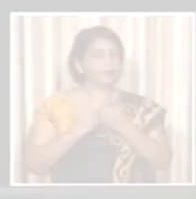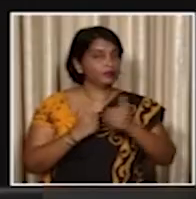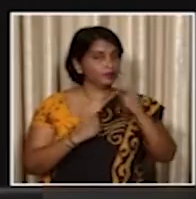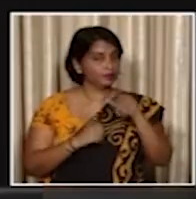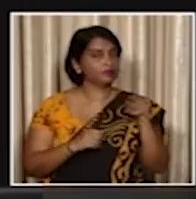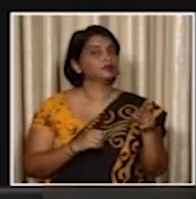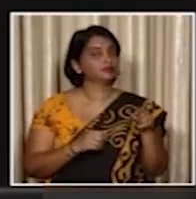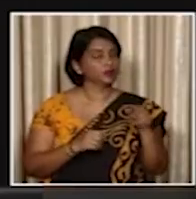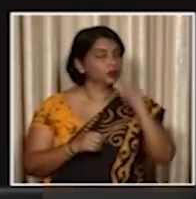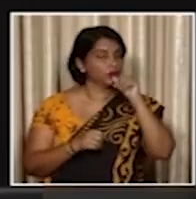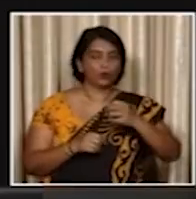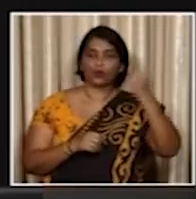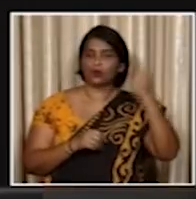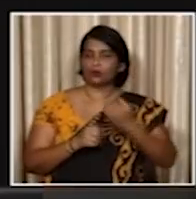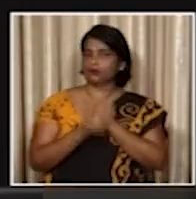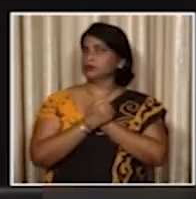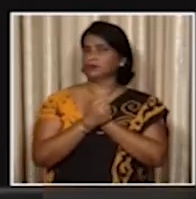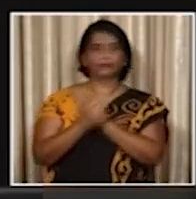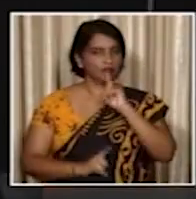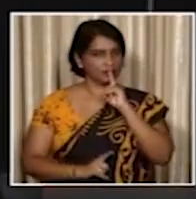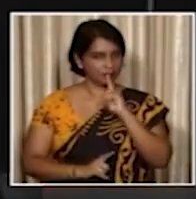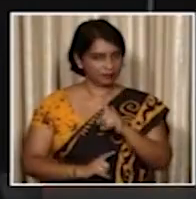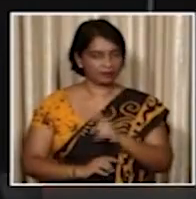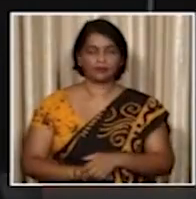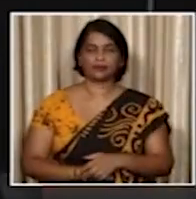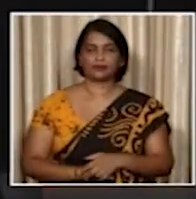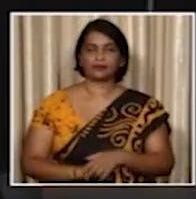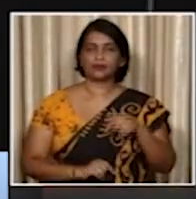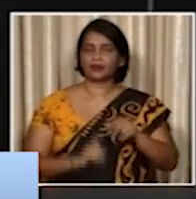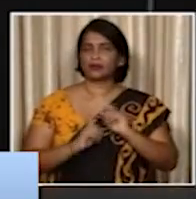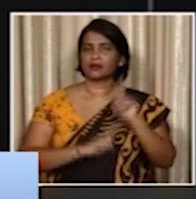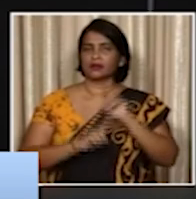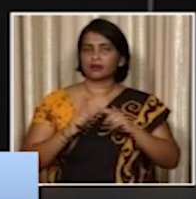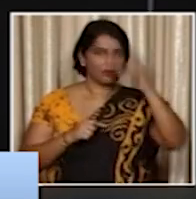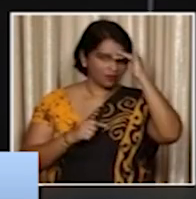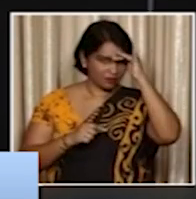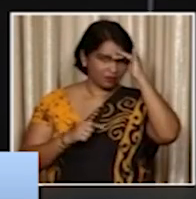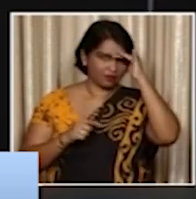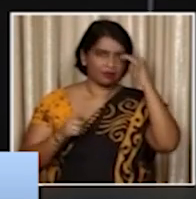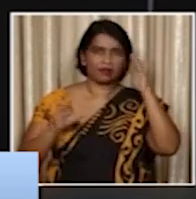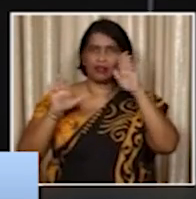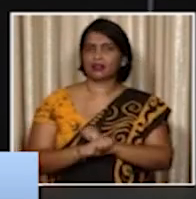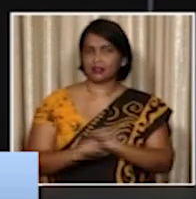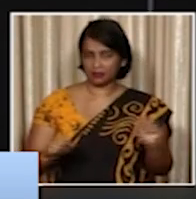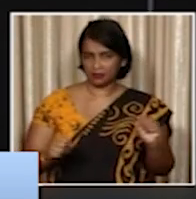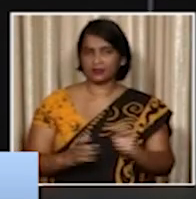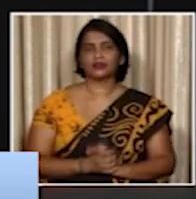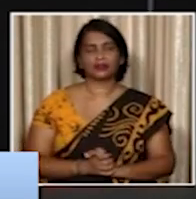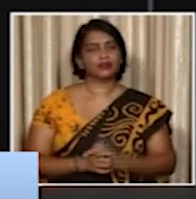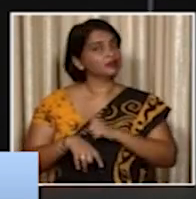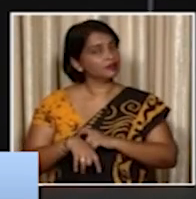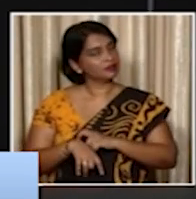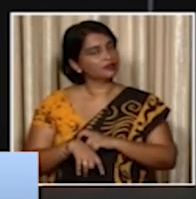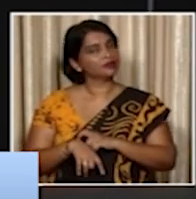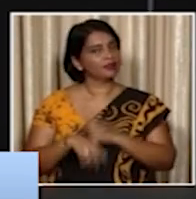මත කිසිදු දිනක අත්අඩංගුවටගෙන නැත. අද මේ සභාවේ විපක්ෂ නායකතුමාත් රැඳී නොසිටින දවසක් එම අවස්ථාව